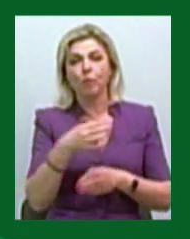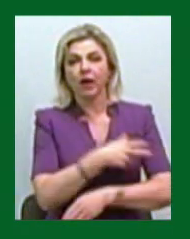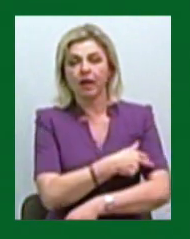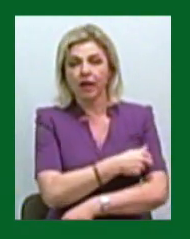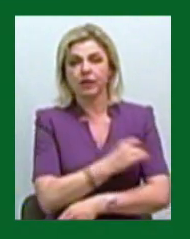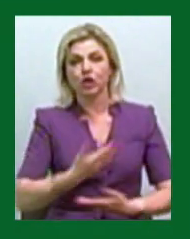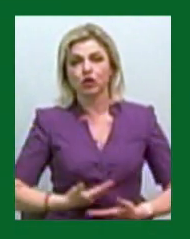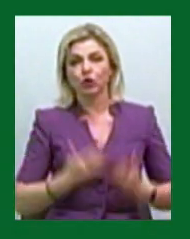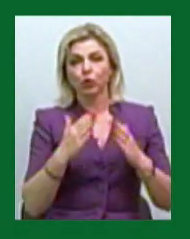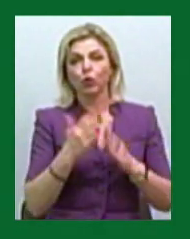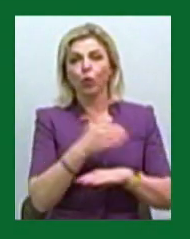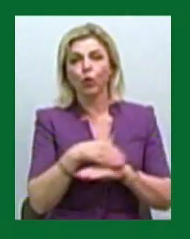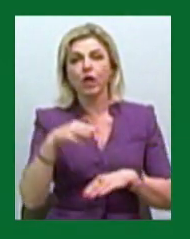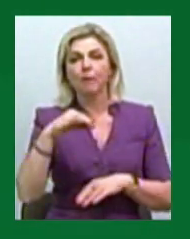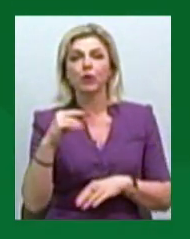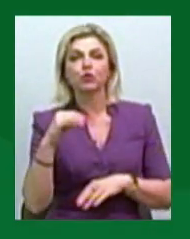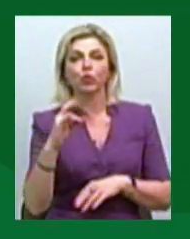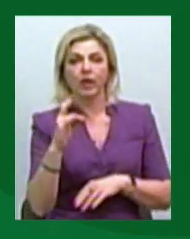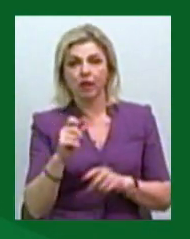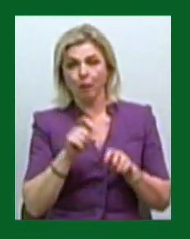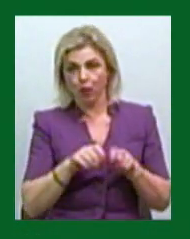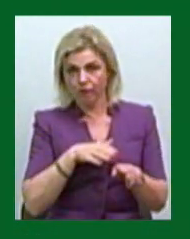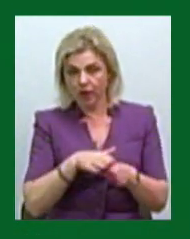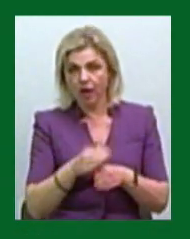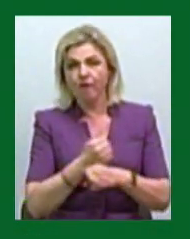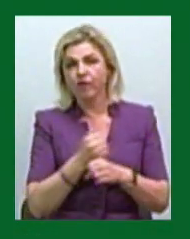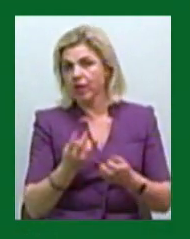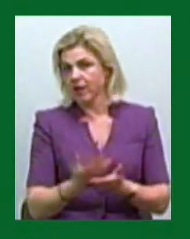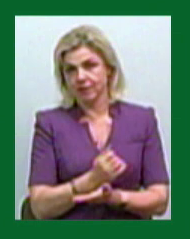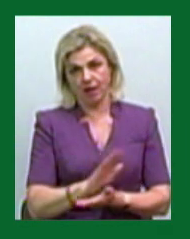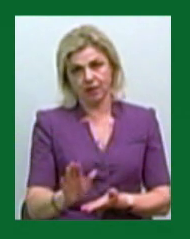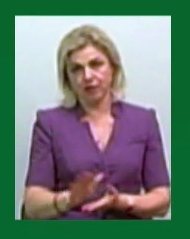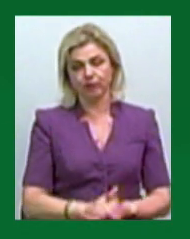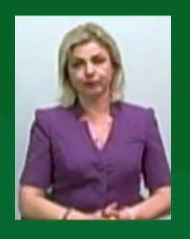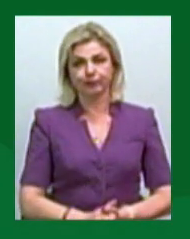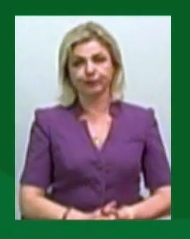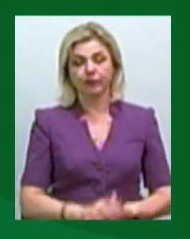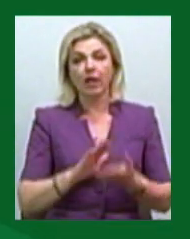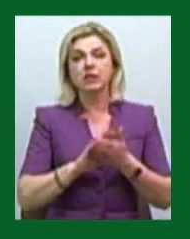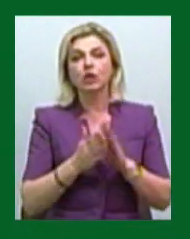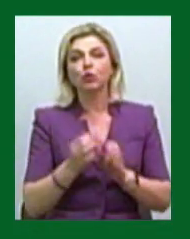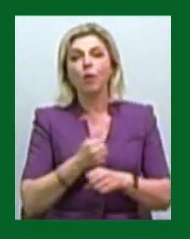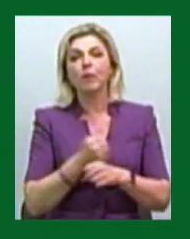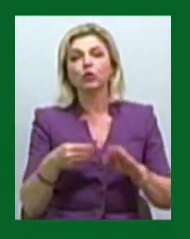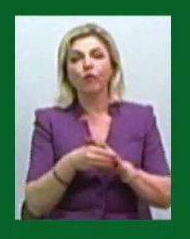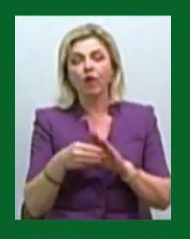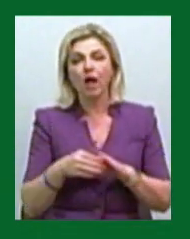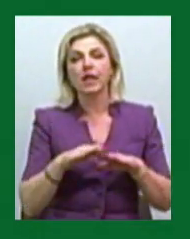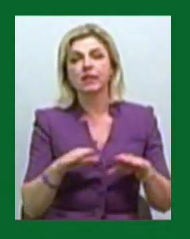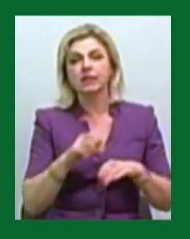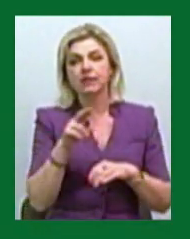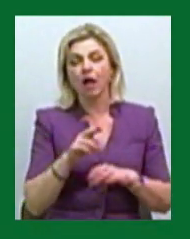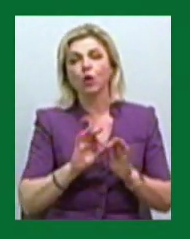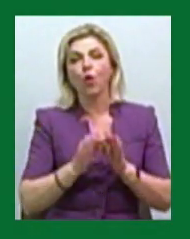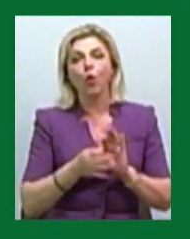житловий будинок, що на вулиці Мічуріна, 17, перевірили. Вибухівки не знайдено. Ситуацію з мінуванням дошкільних навчальних закладів